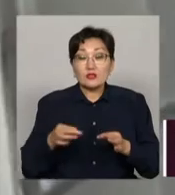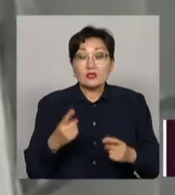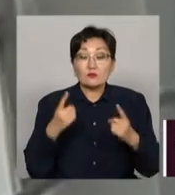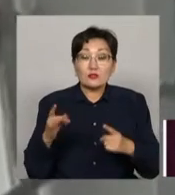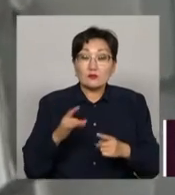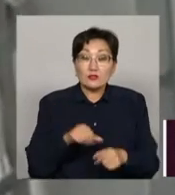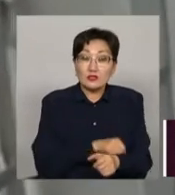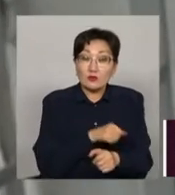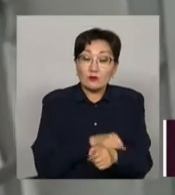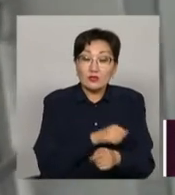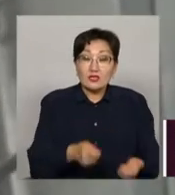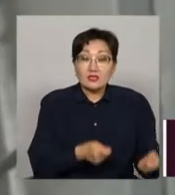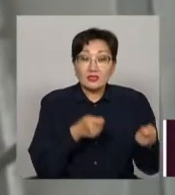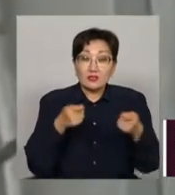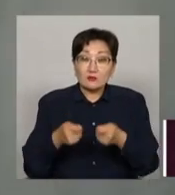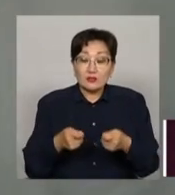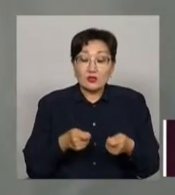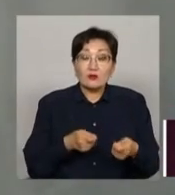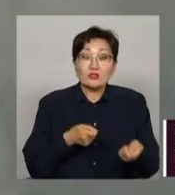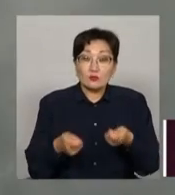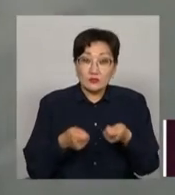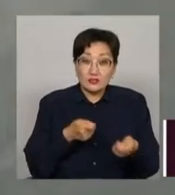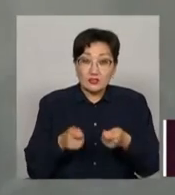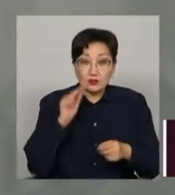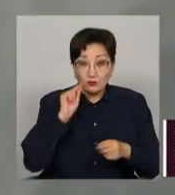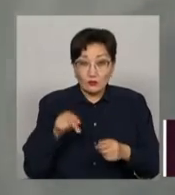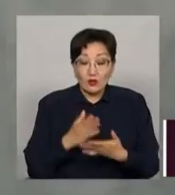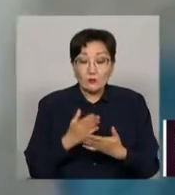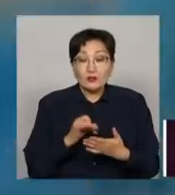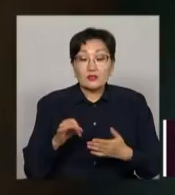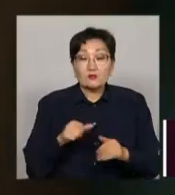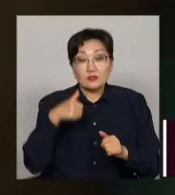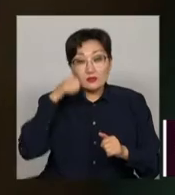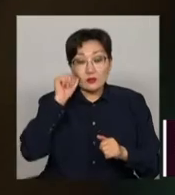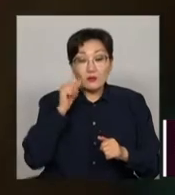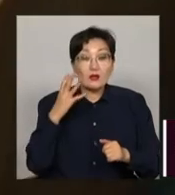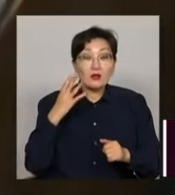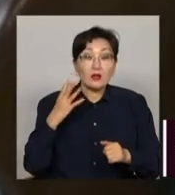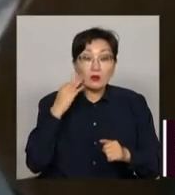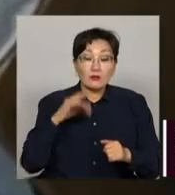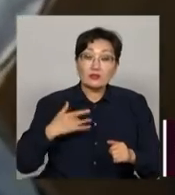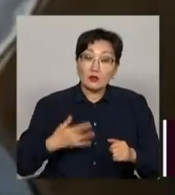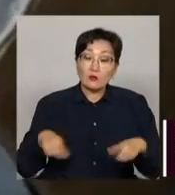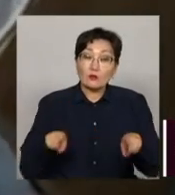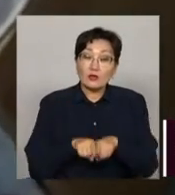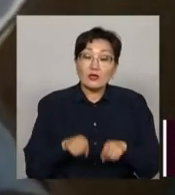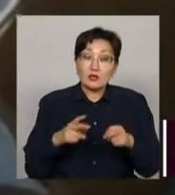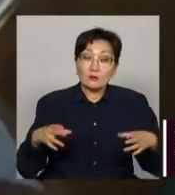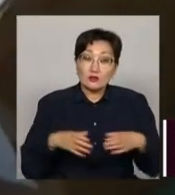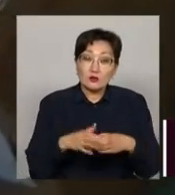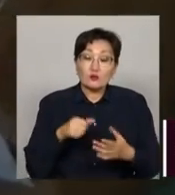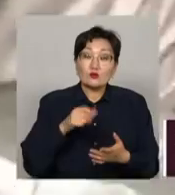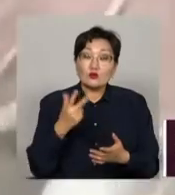көлемде есірткі тасымалын ұйымдастырды деген күдік келініп отыр. Аталғандардан бөлек күні кеше Алматы мен Таразда да осы қылмыстық топтың 3